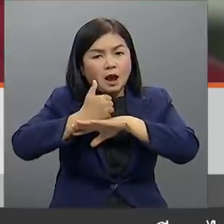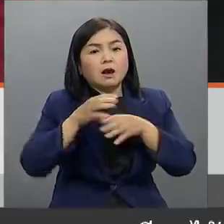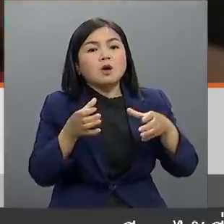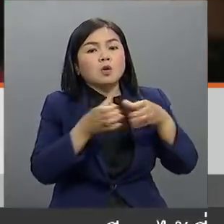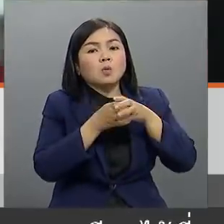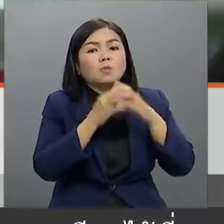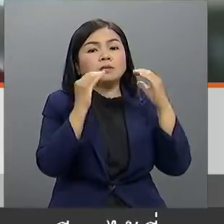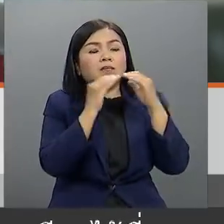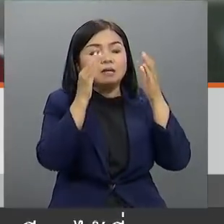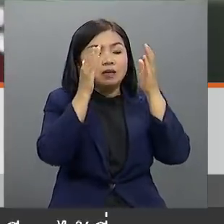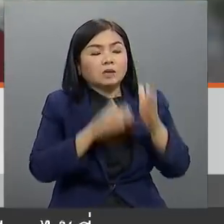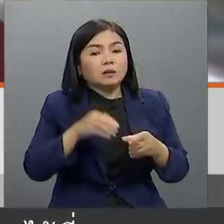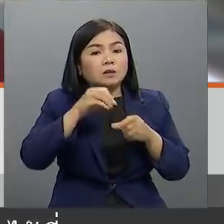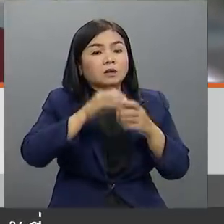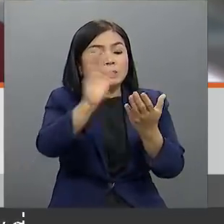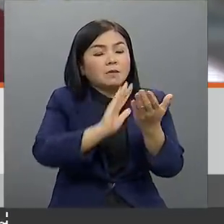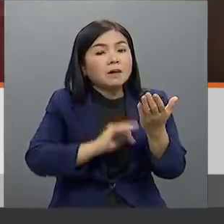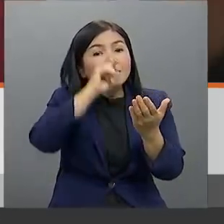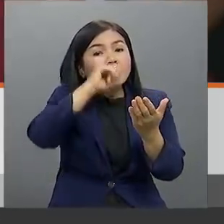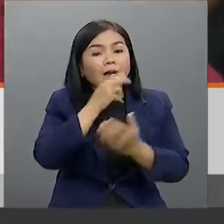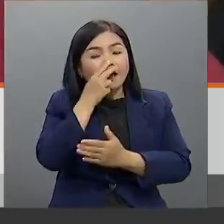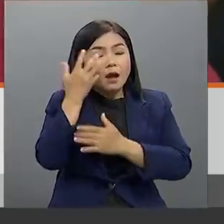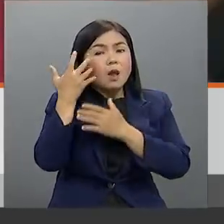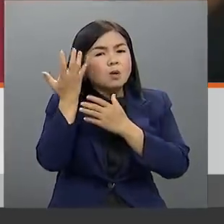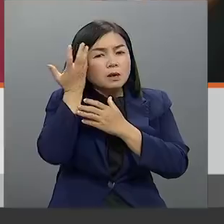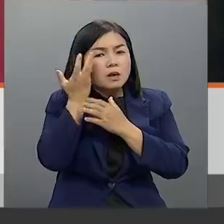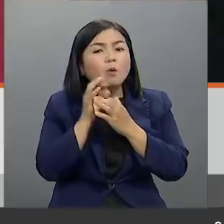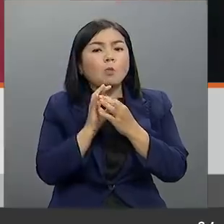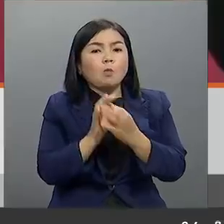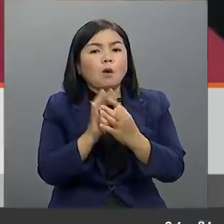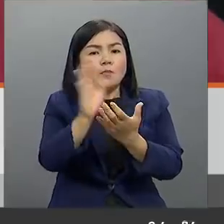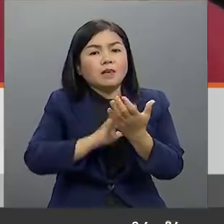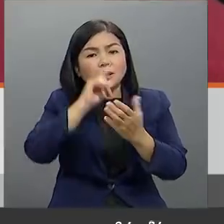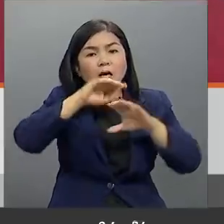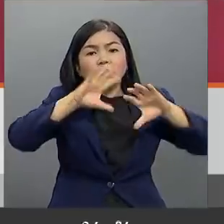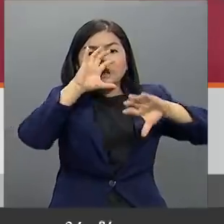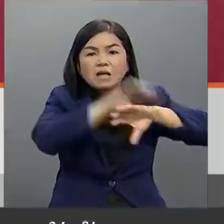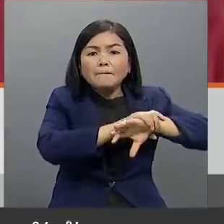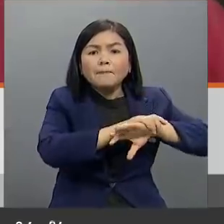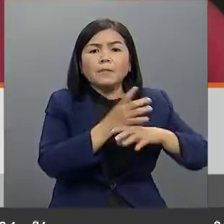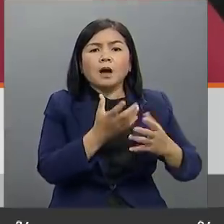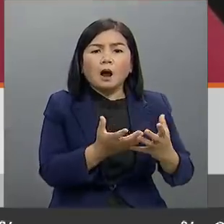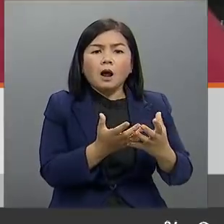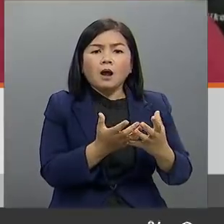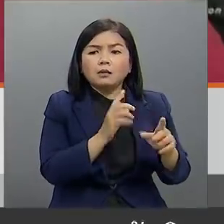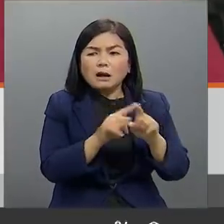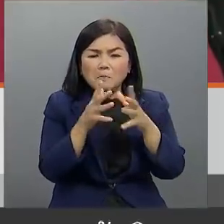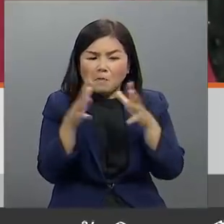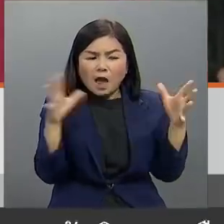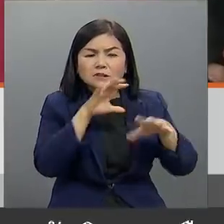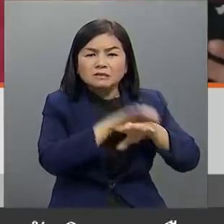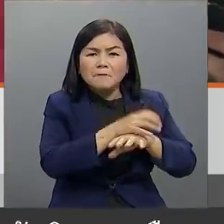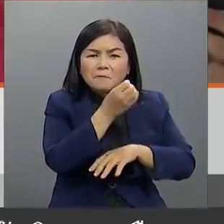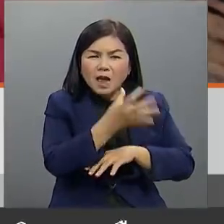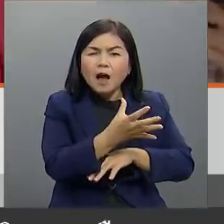ไทยระบุว่าเป็นเรื่องที่น่ากังวลบ้านที่ทางการไทยดำเนินคดีจำนวนมากอย่างเป็นระบบซึ่งในบางคดีพบว่ามีความ